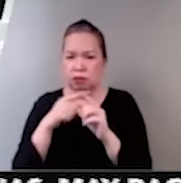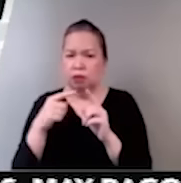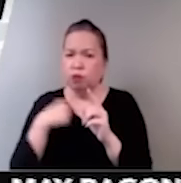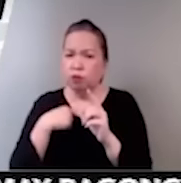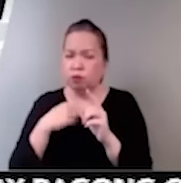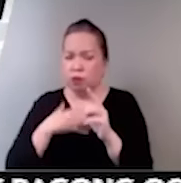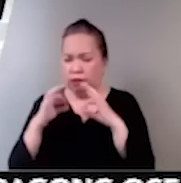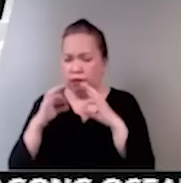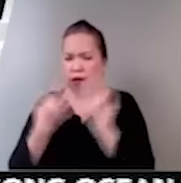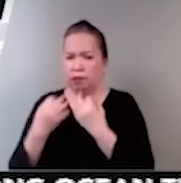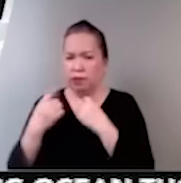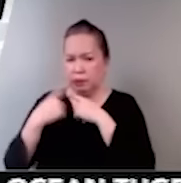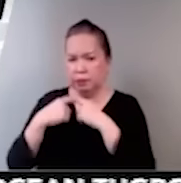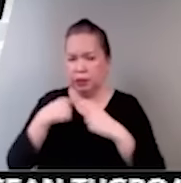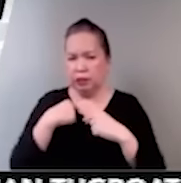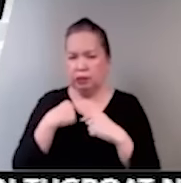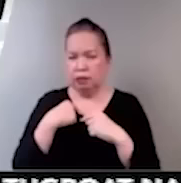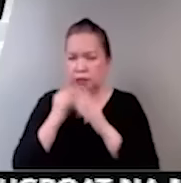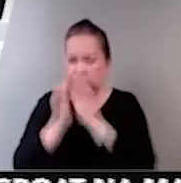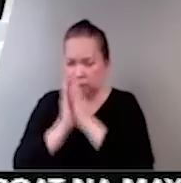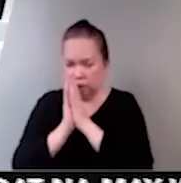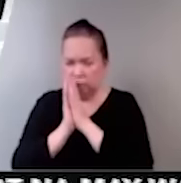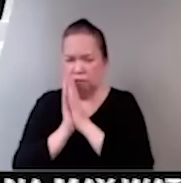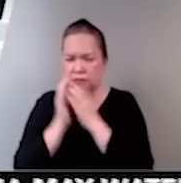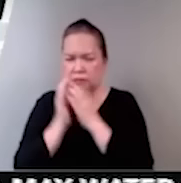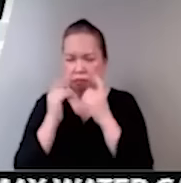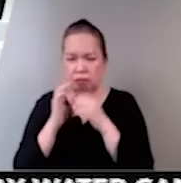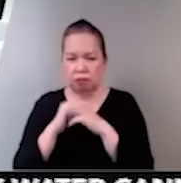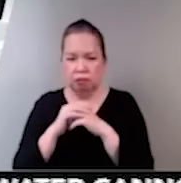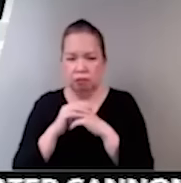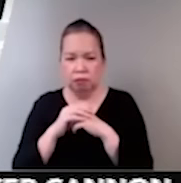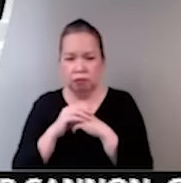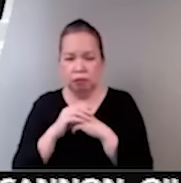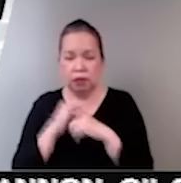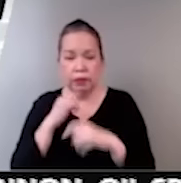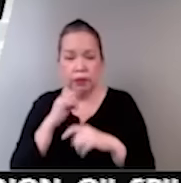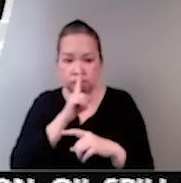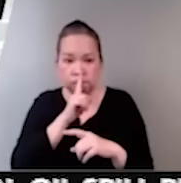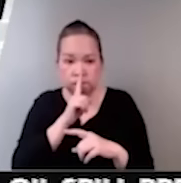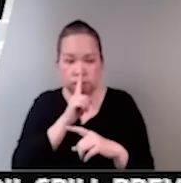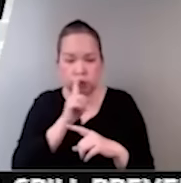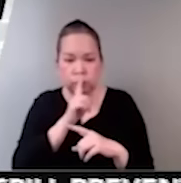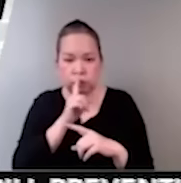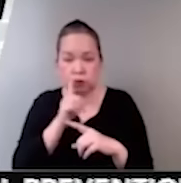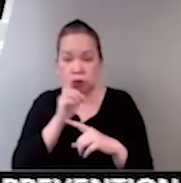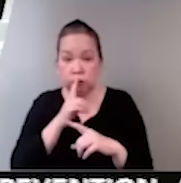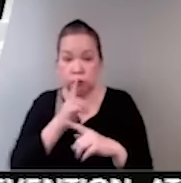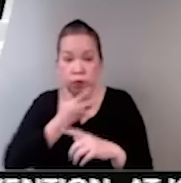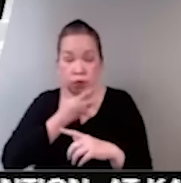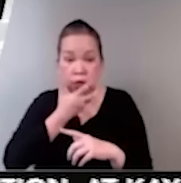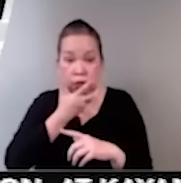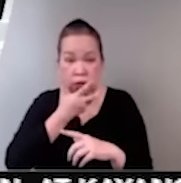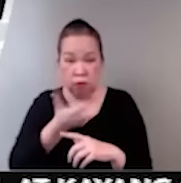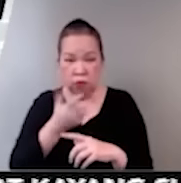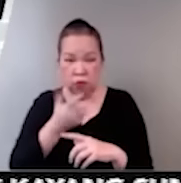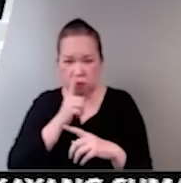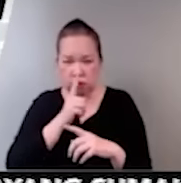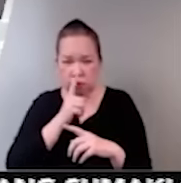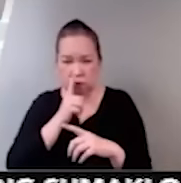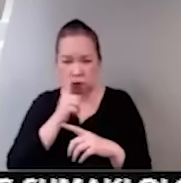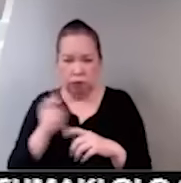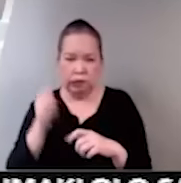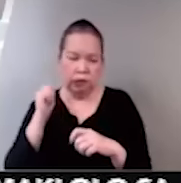ko. Tapos sabi niya sa akin, makasisigaw kasi pag sumigaw ka pa sa akin, gigilitan niya daw po ako